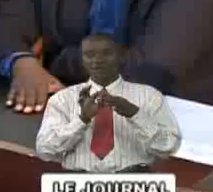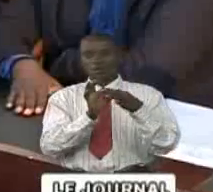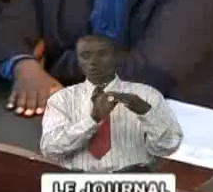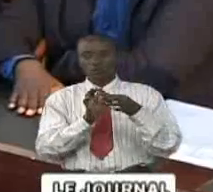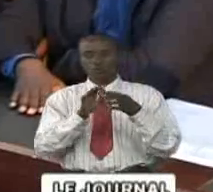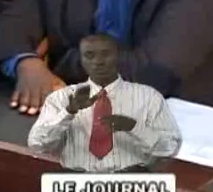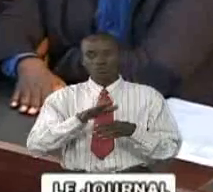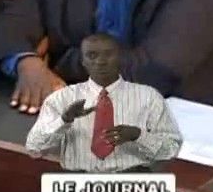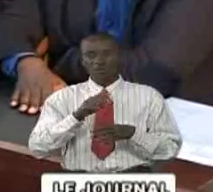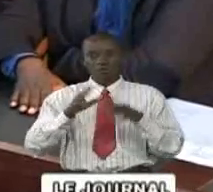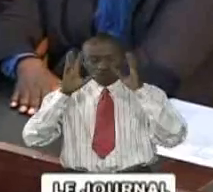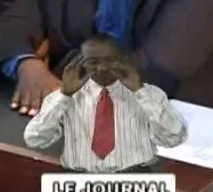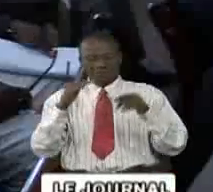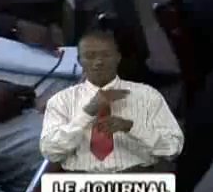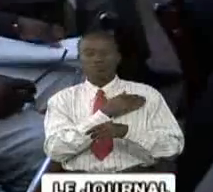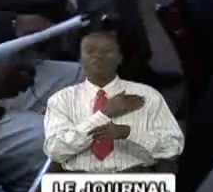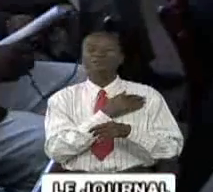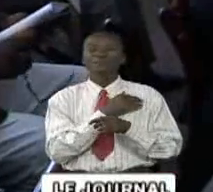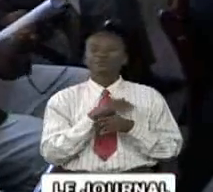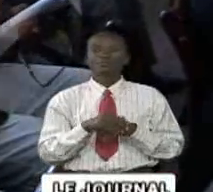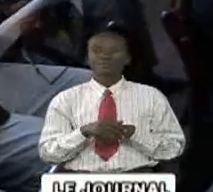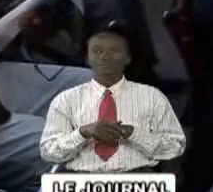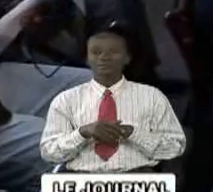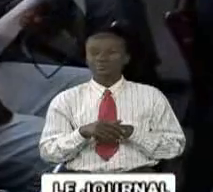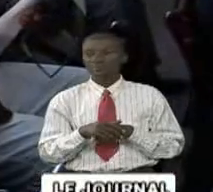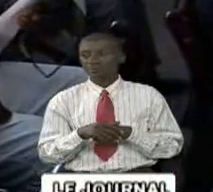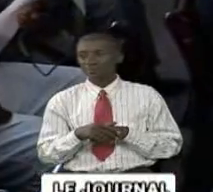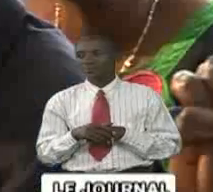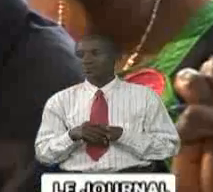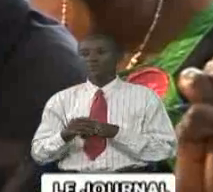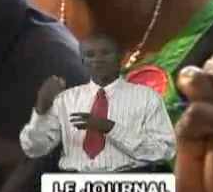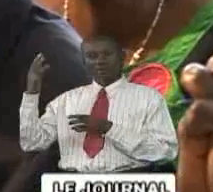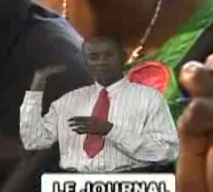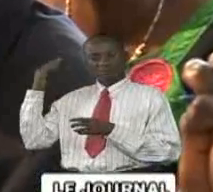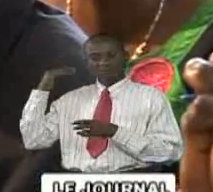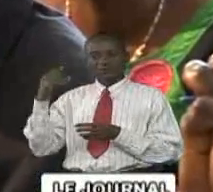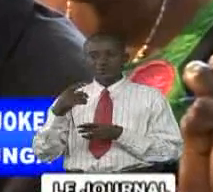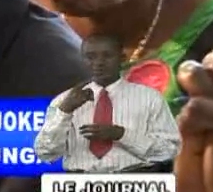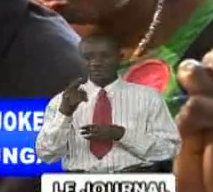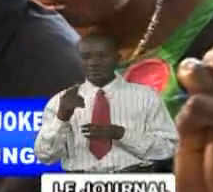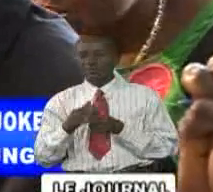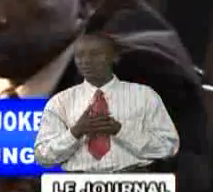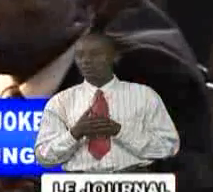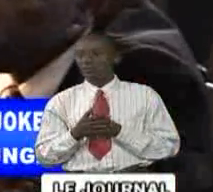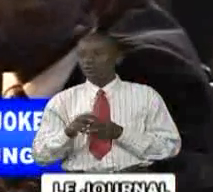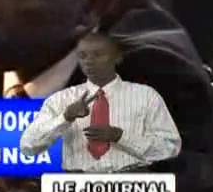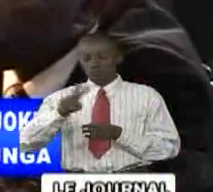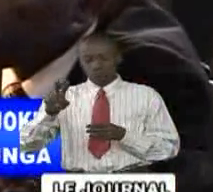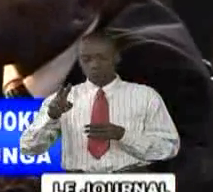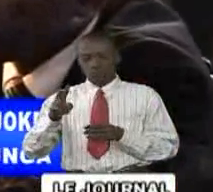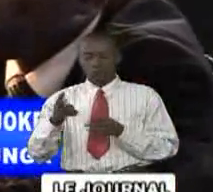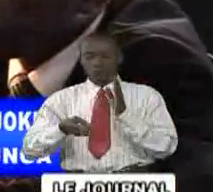président de la République, chef de l'État, dont les derniers en date remonte au 12 décembre